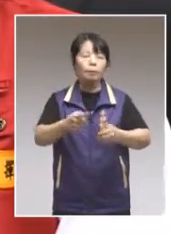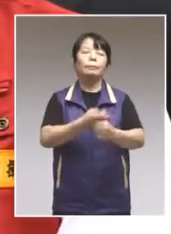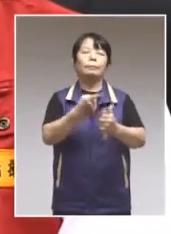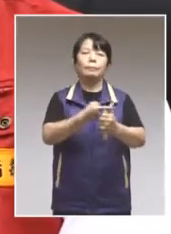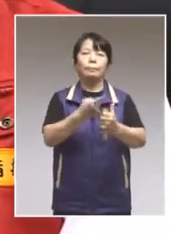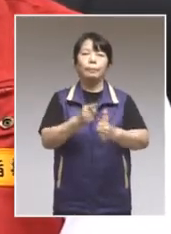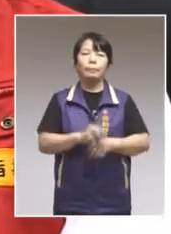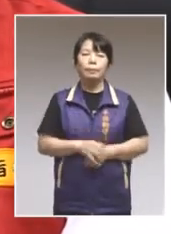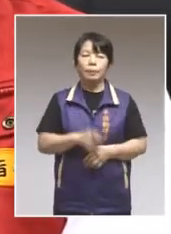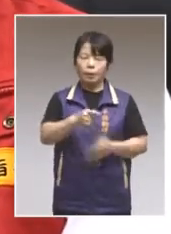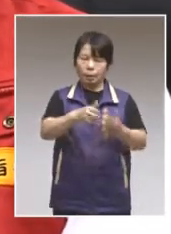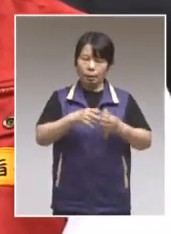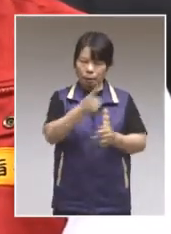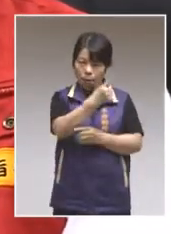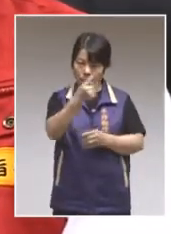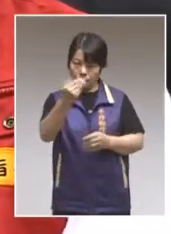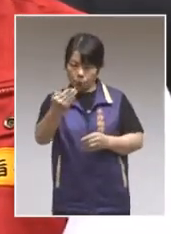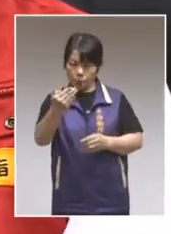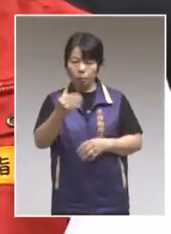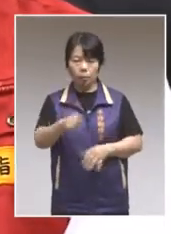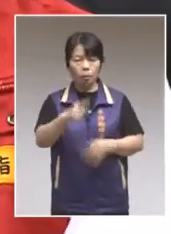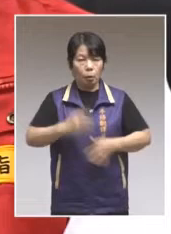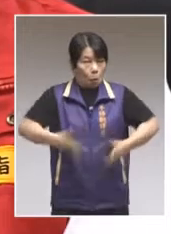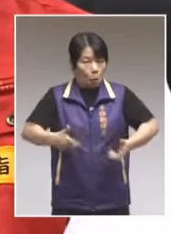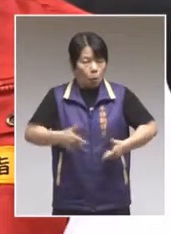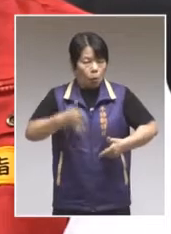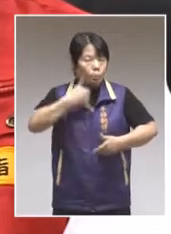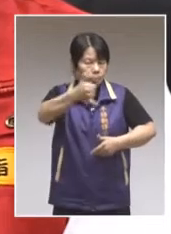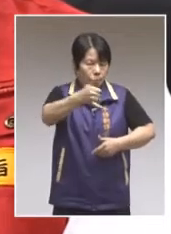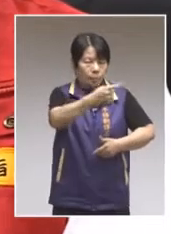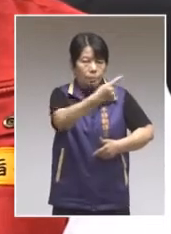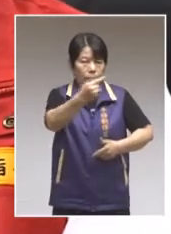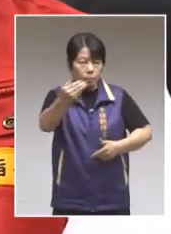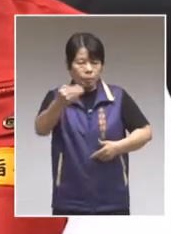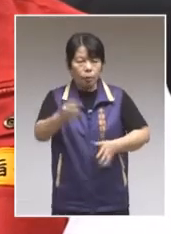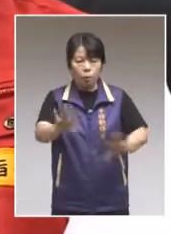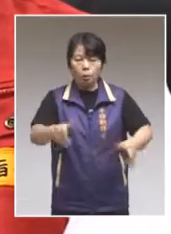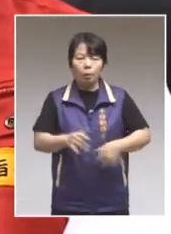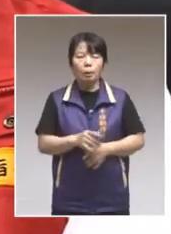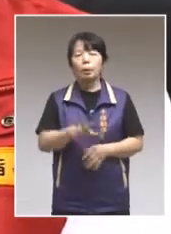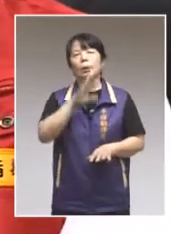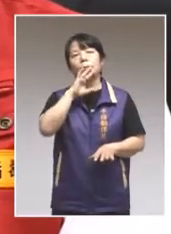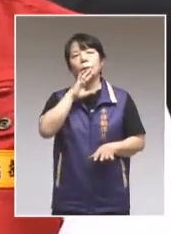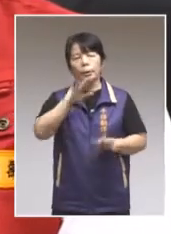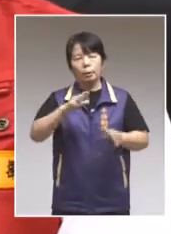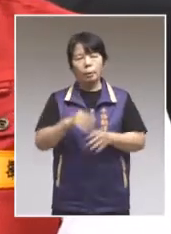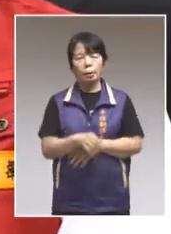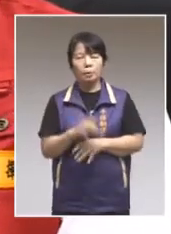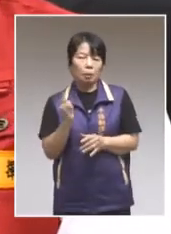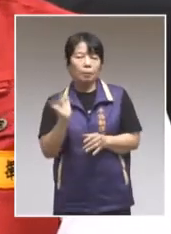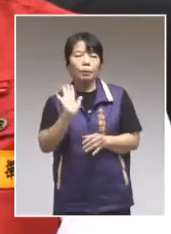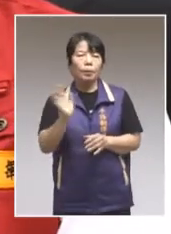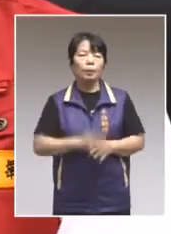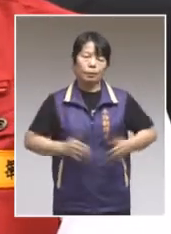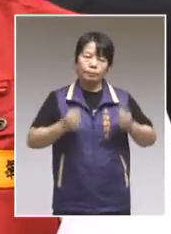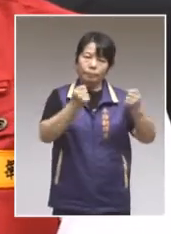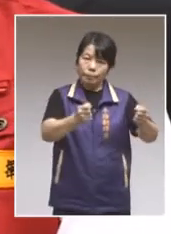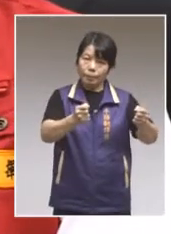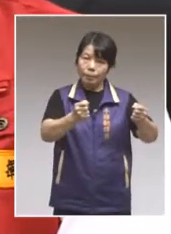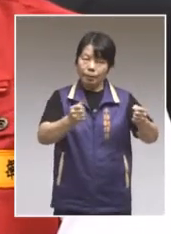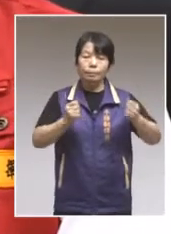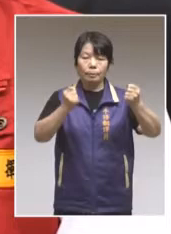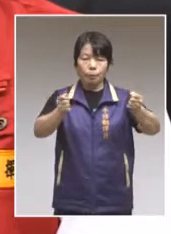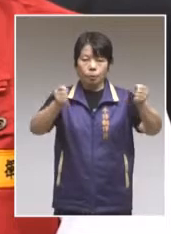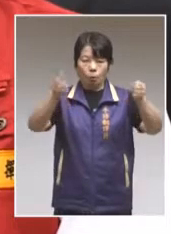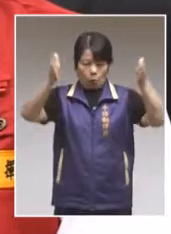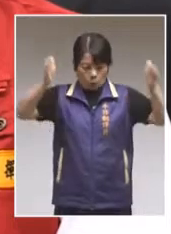先你就打119，假如你觉得真的很紧急，那你就不要犹豫，你就车子先开了窗户打开，做好防护措